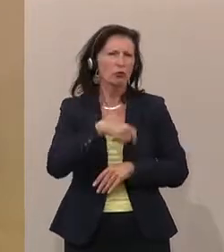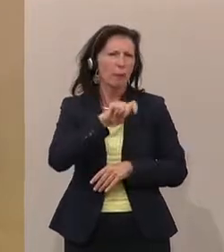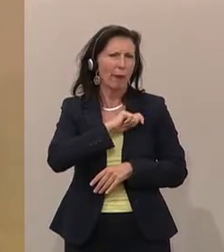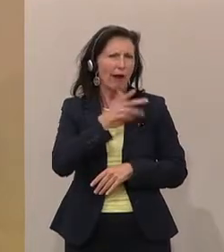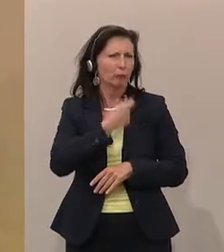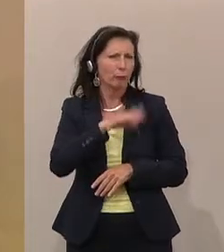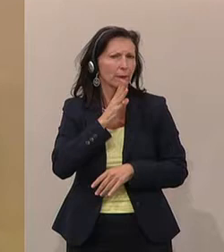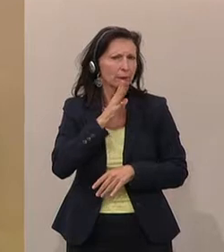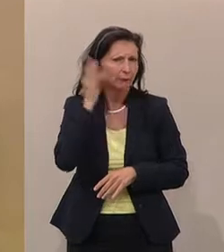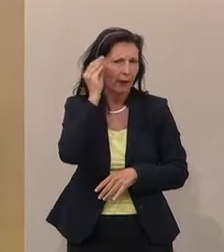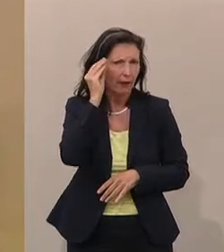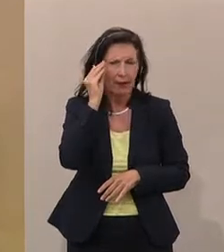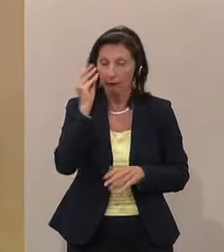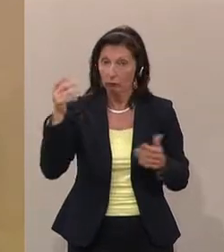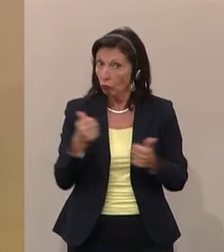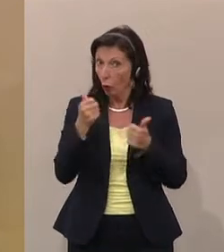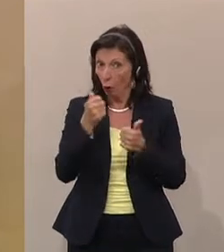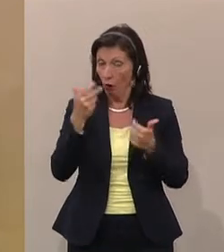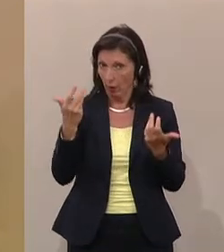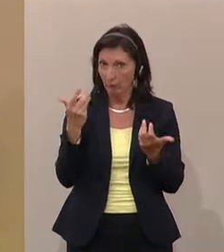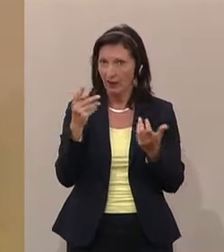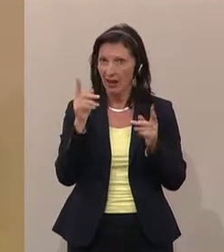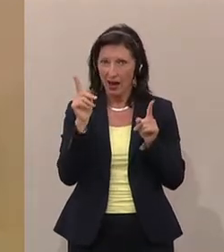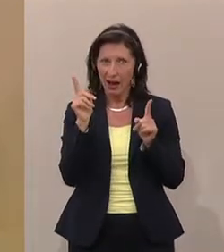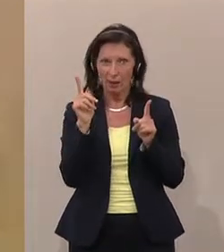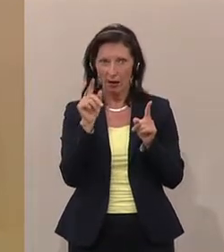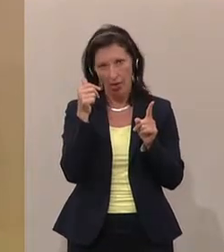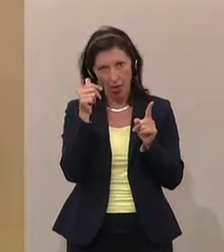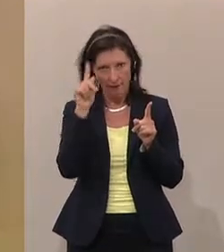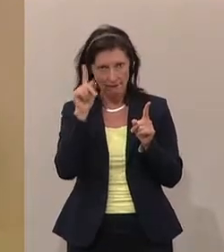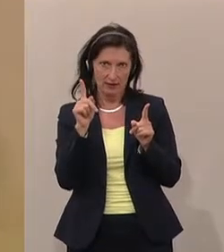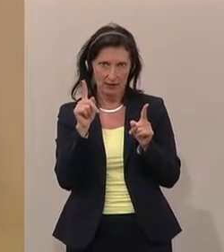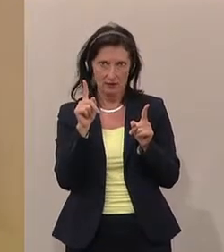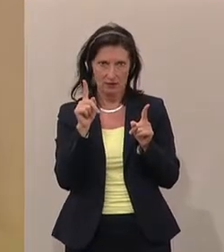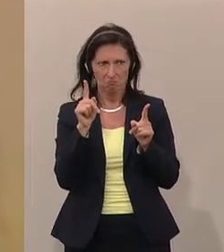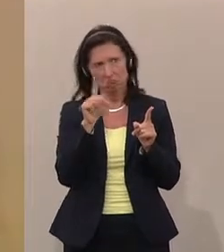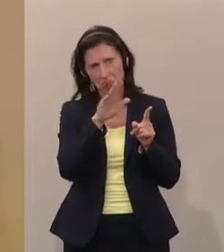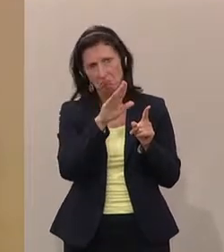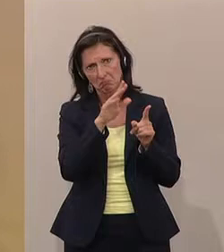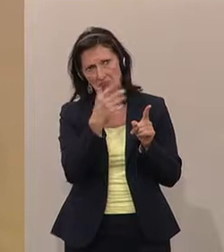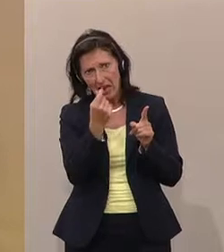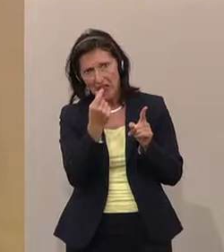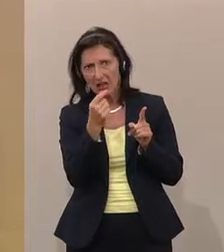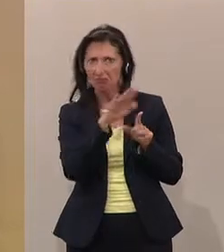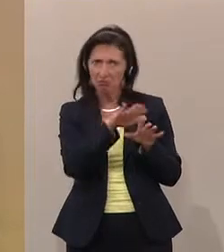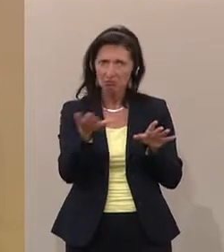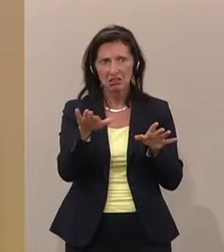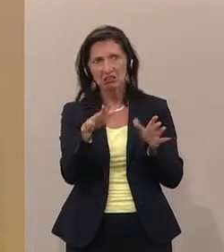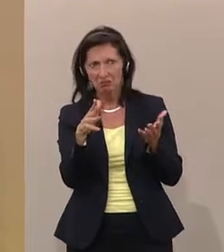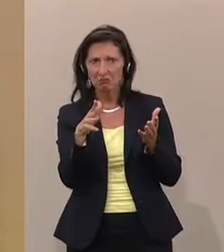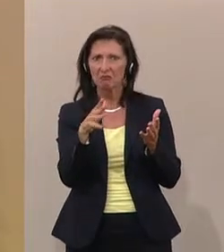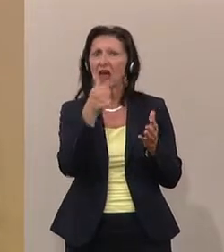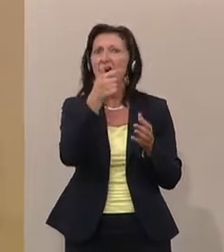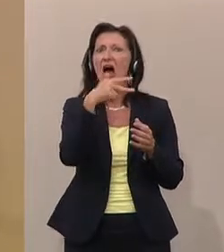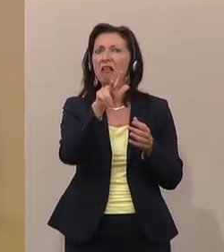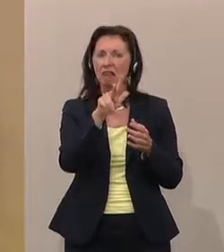man Spanisch lernt. Super Einrichtung. Nur das, was wir wissen, ist, für ein Drittel der Eltern, der Kinder, es ist kein Problem, diese